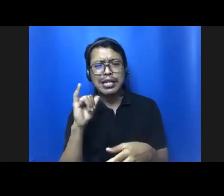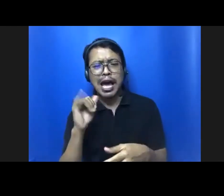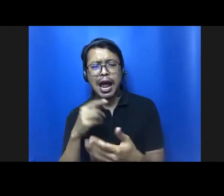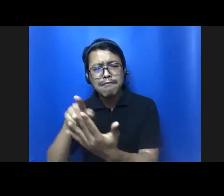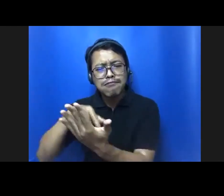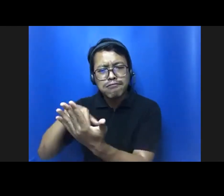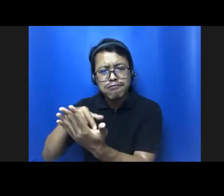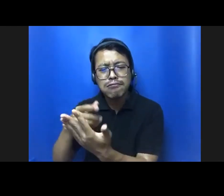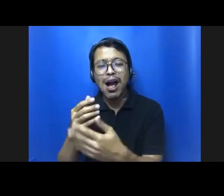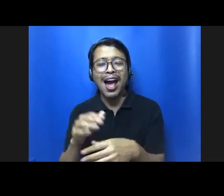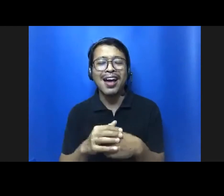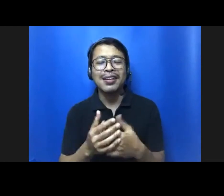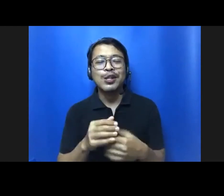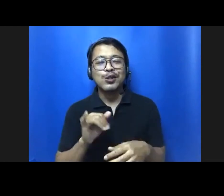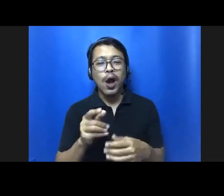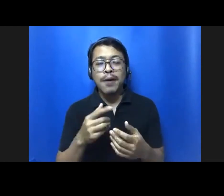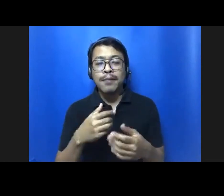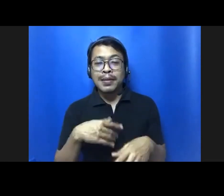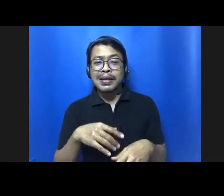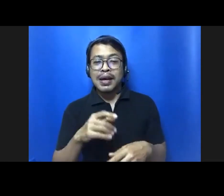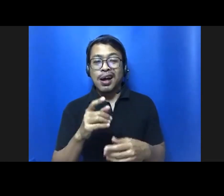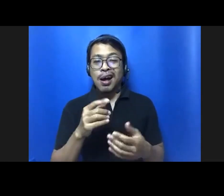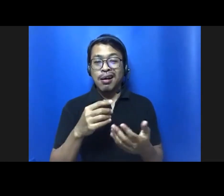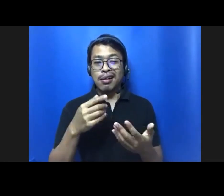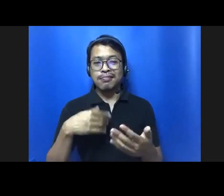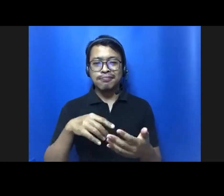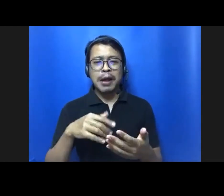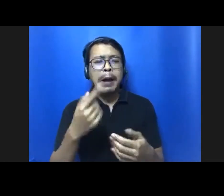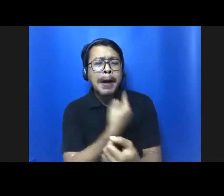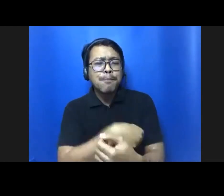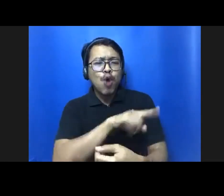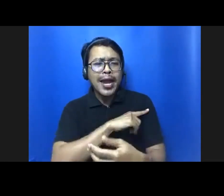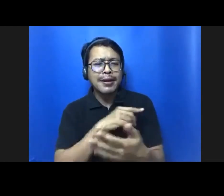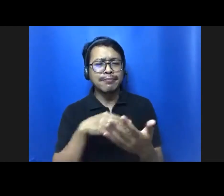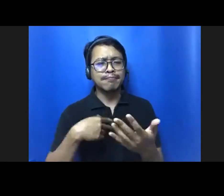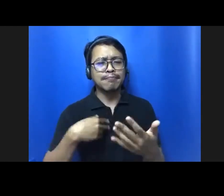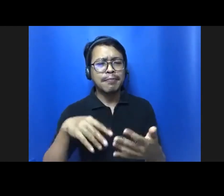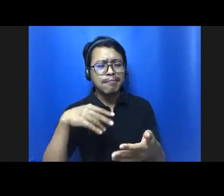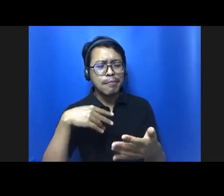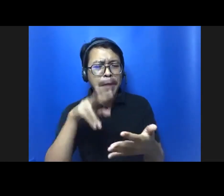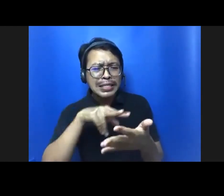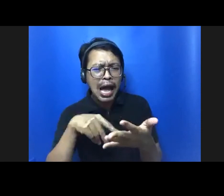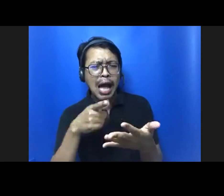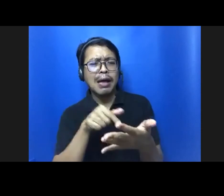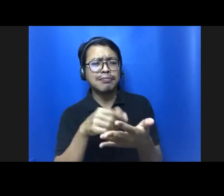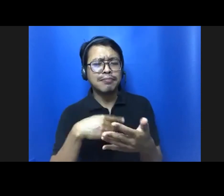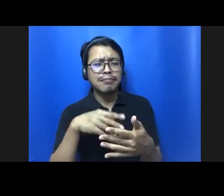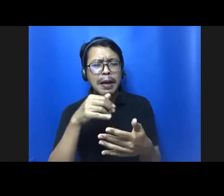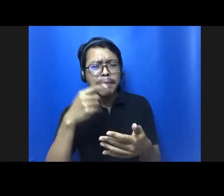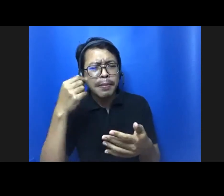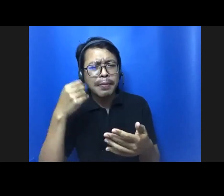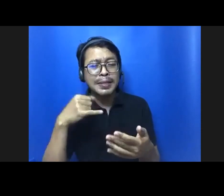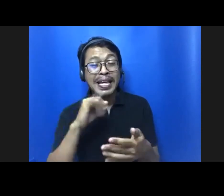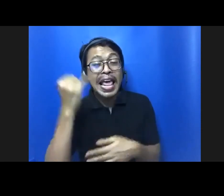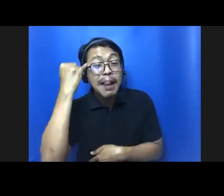tulis, literasi sains, bagaimana kita berpikir rasional, itu literasi sains. Kemudian literasi